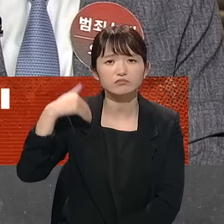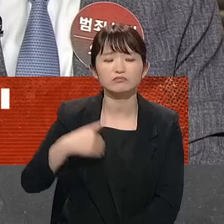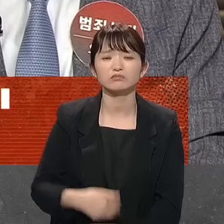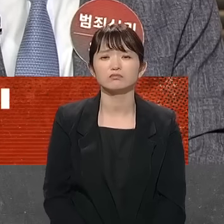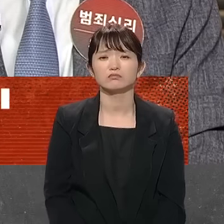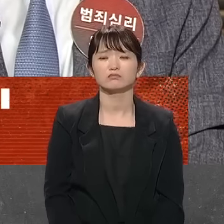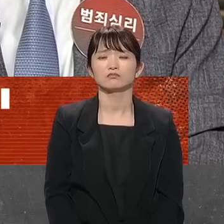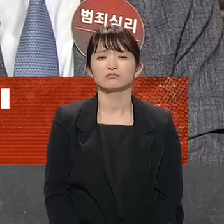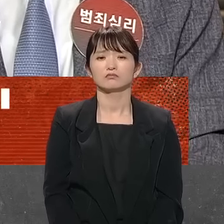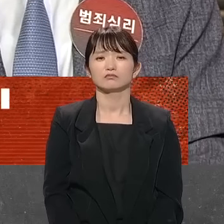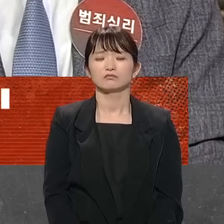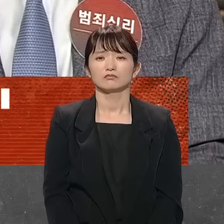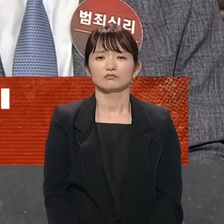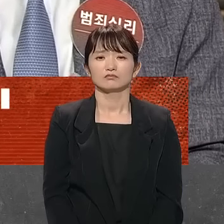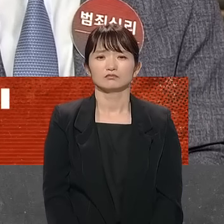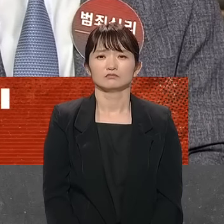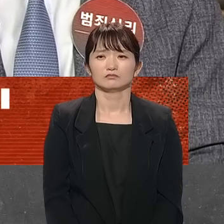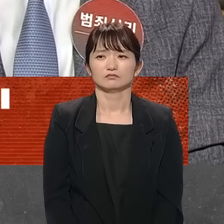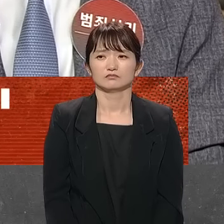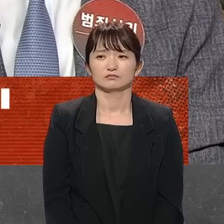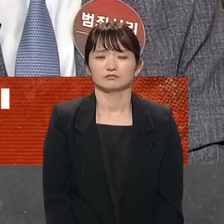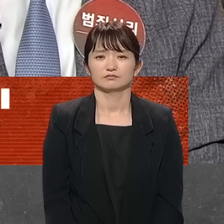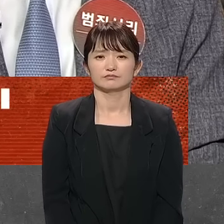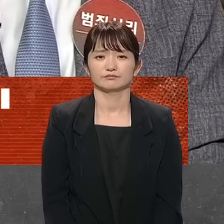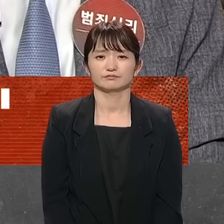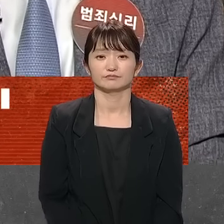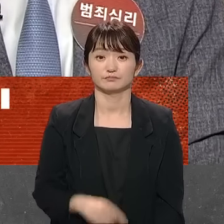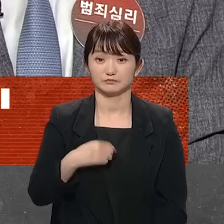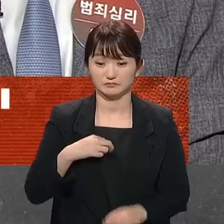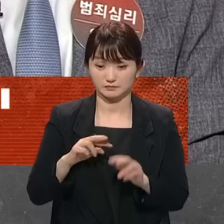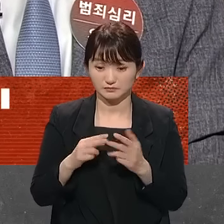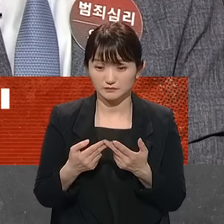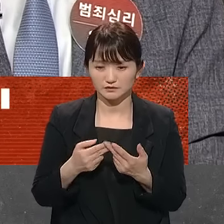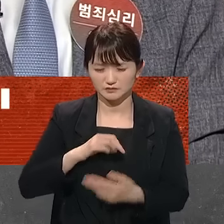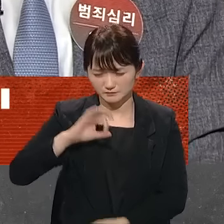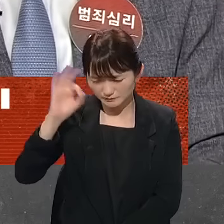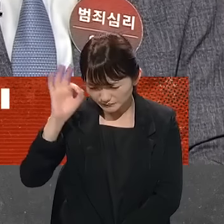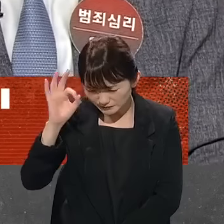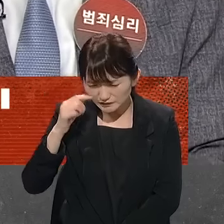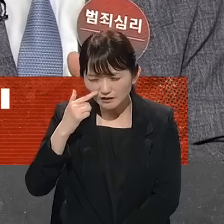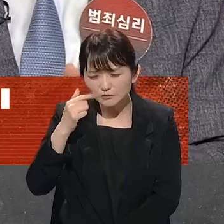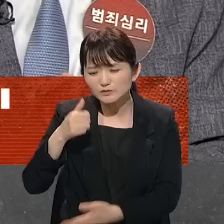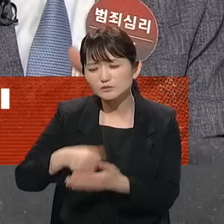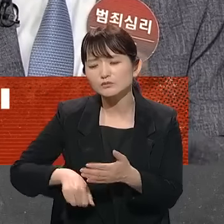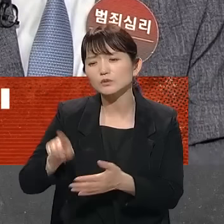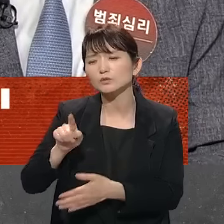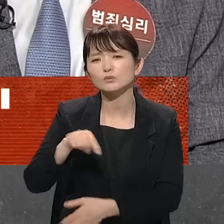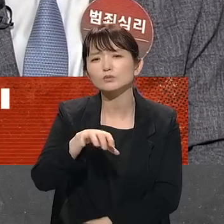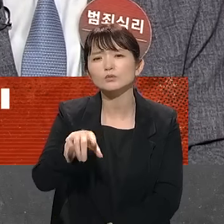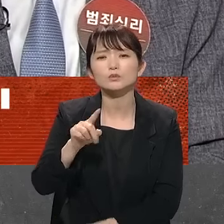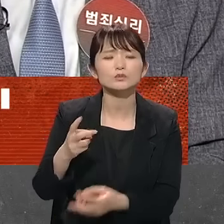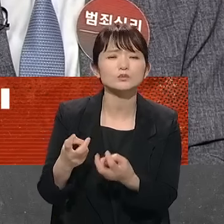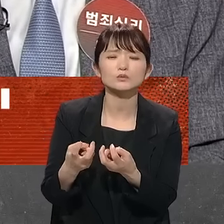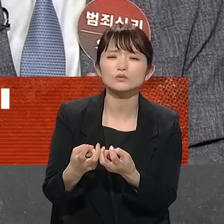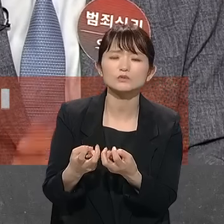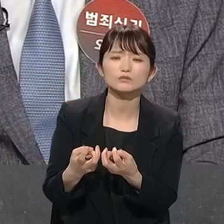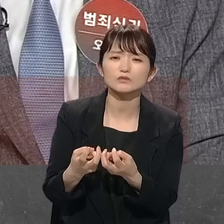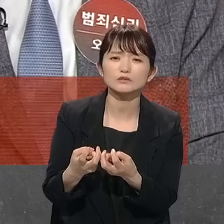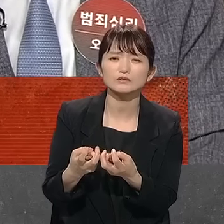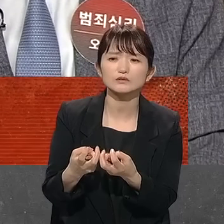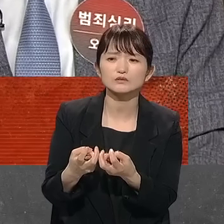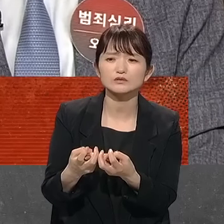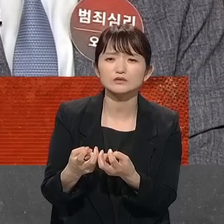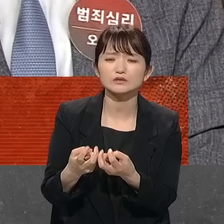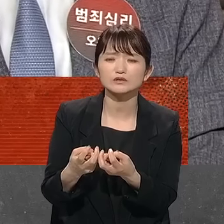거죠. 그래서 지금 현재 그 본인이 애타게 찾고 있는 아버지의 유품이 지금 어디서 뭐 어떤 상태에 있는지 그걸 갖다가